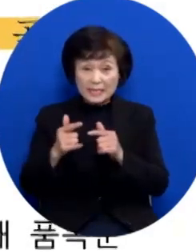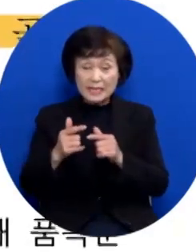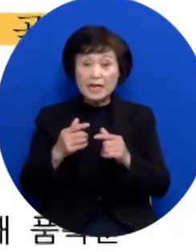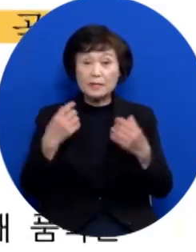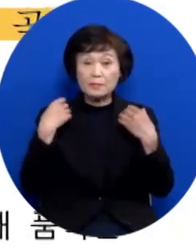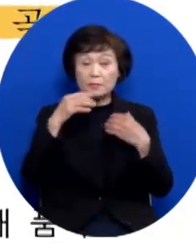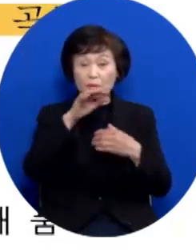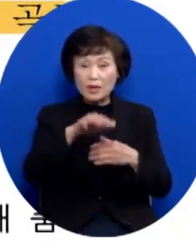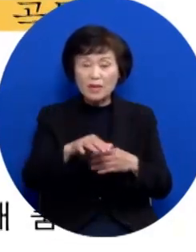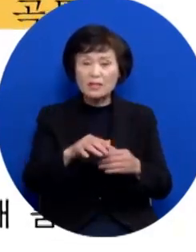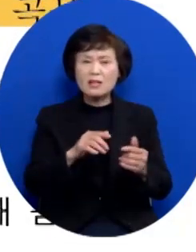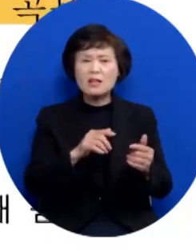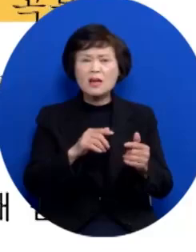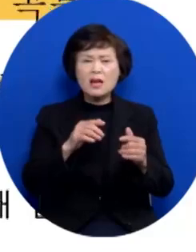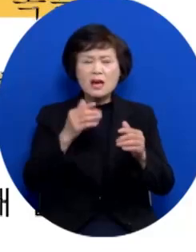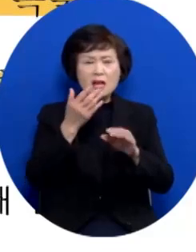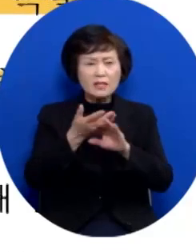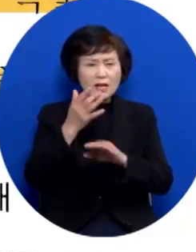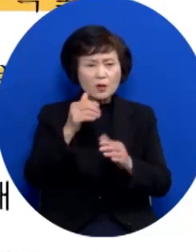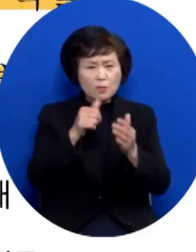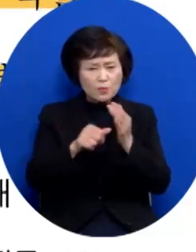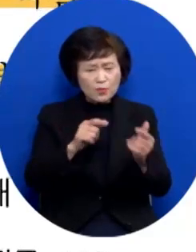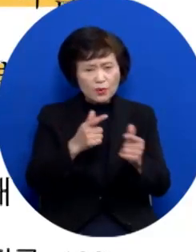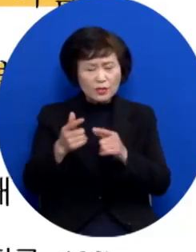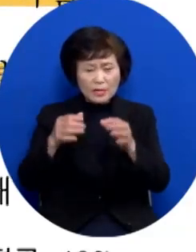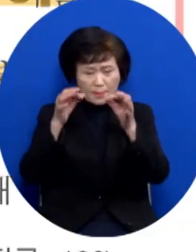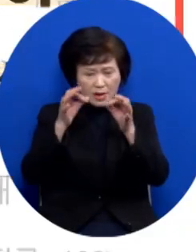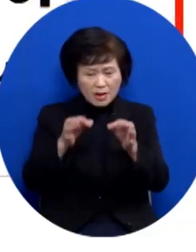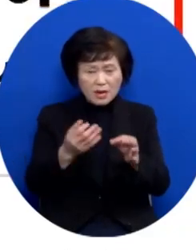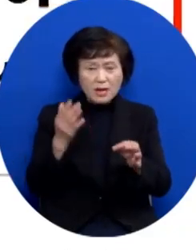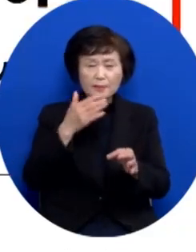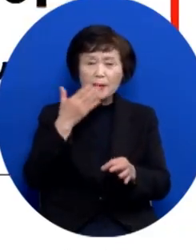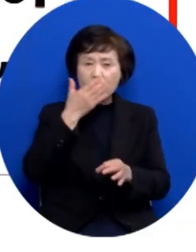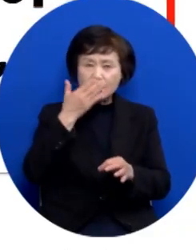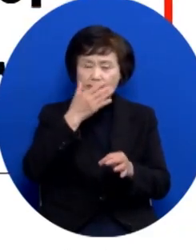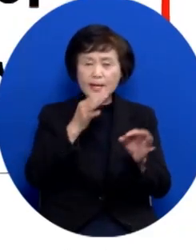대부분 품목군의 가격이 하락했지만 설탕 가격은 상승했다고 밝혔습니다.